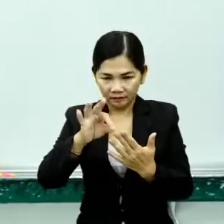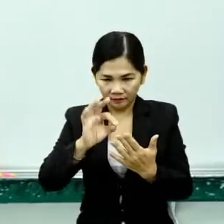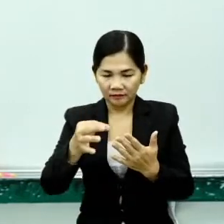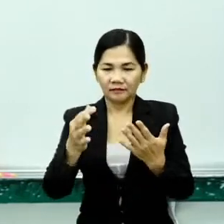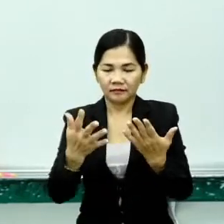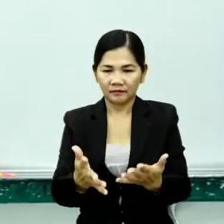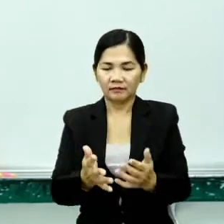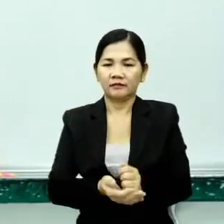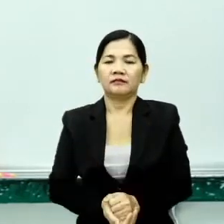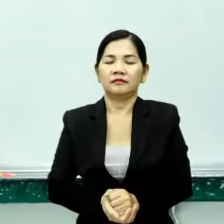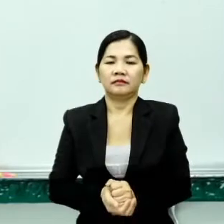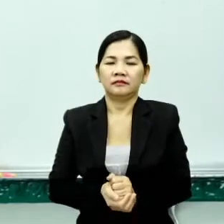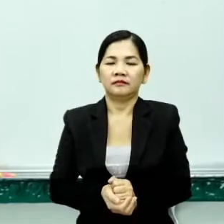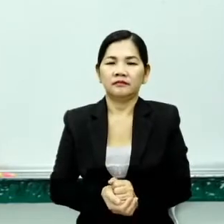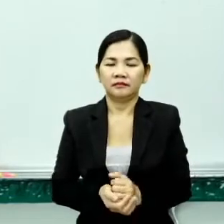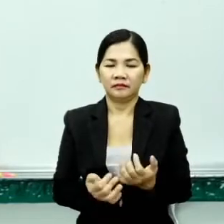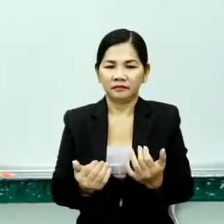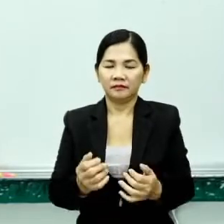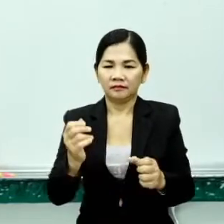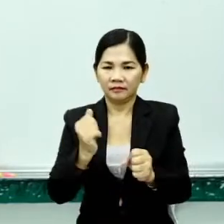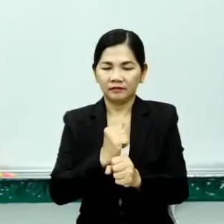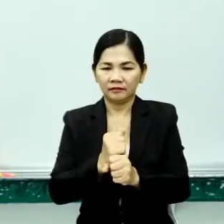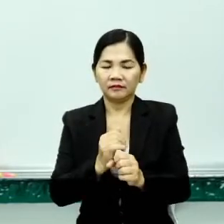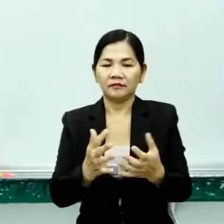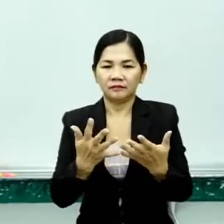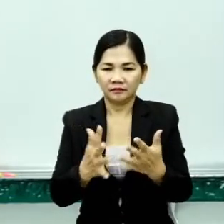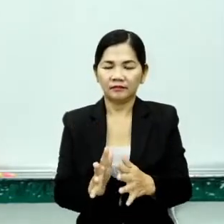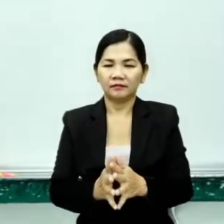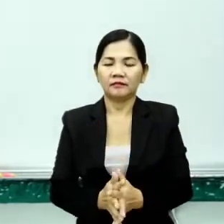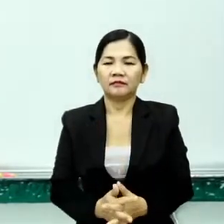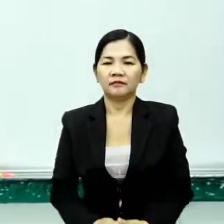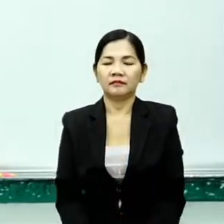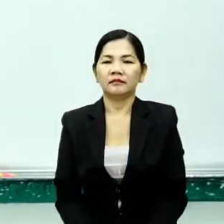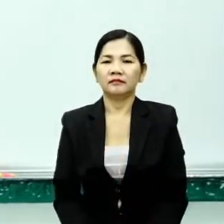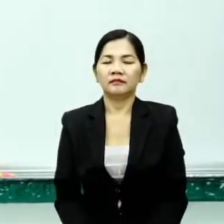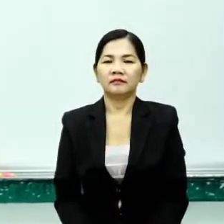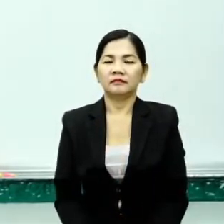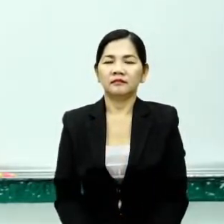nắng chà, nè cổ chà, tỏ hỏi lỡ chà, con trím thằng ạc nìa